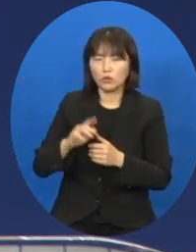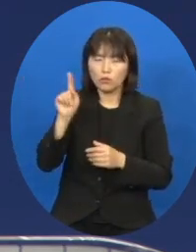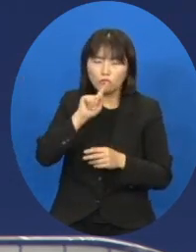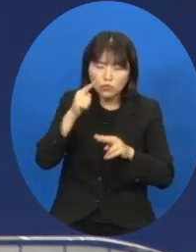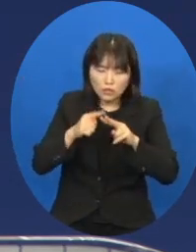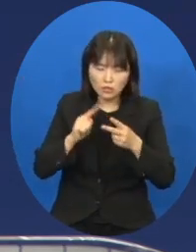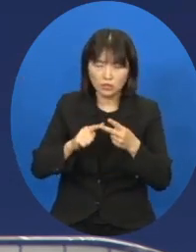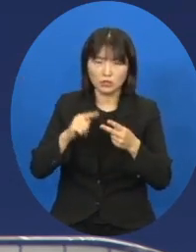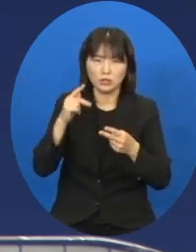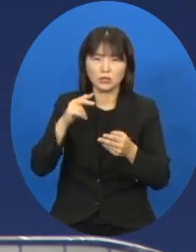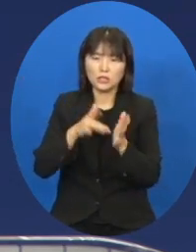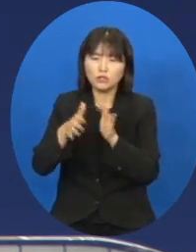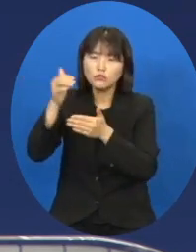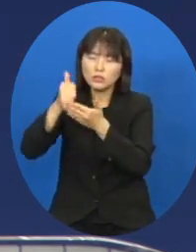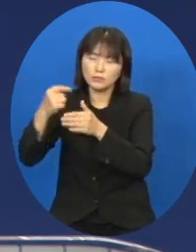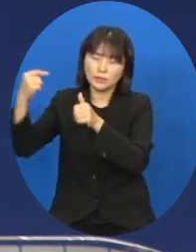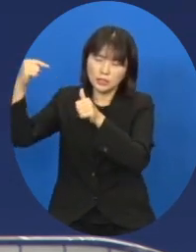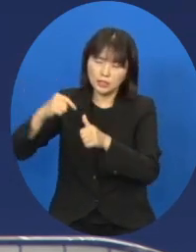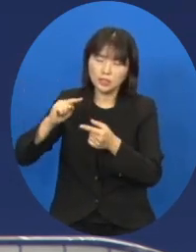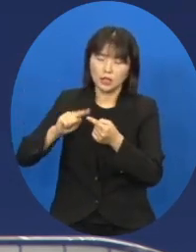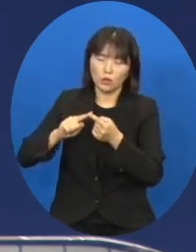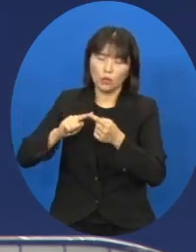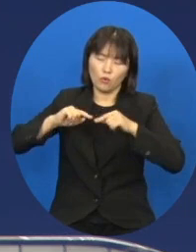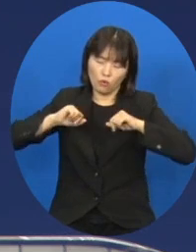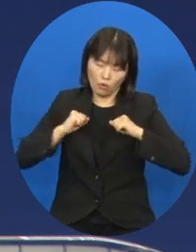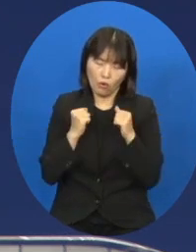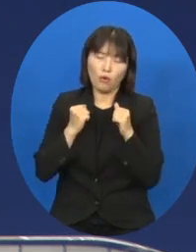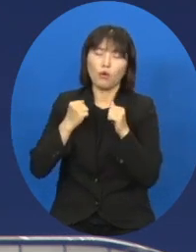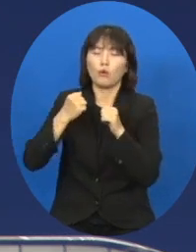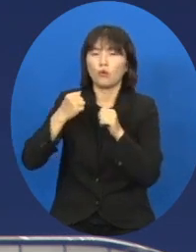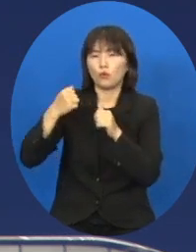무엇이든지 주님이, 예수님이 시키는 대로 하세요.